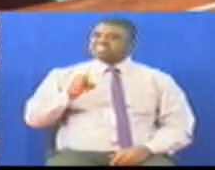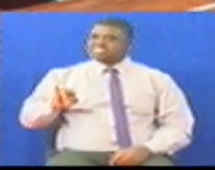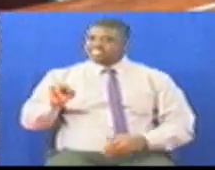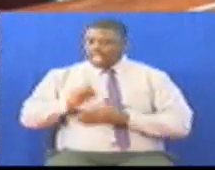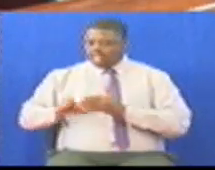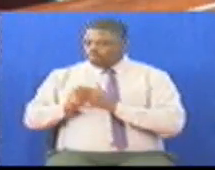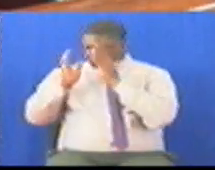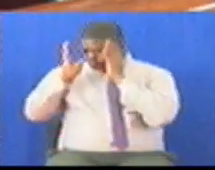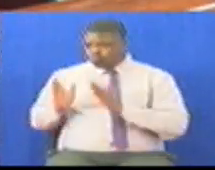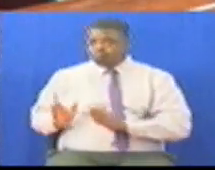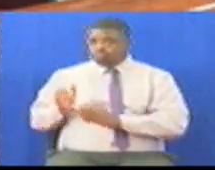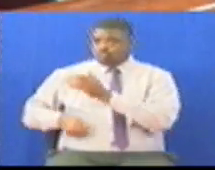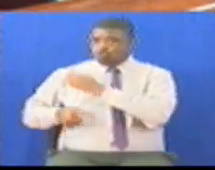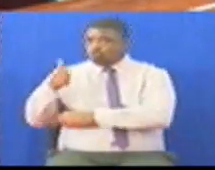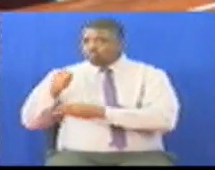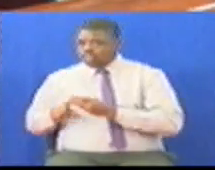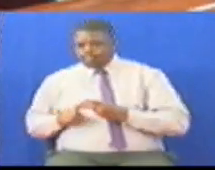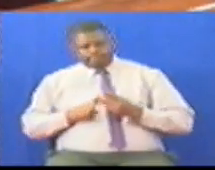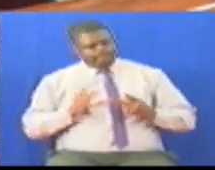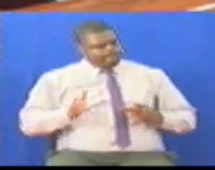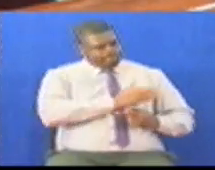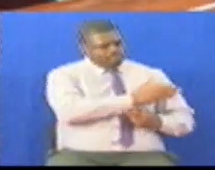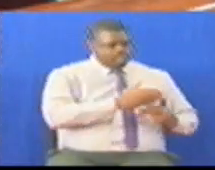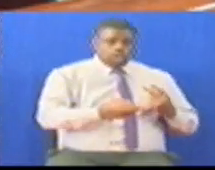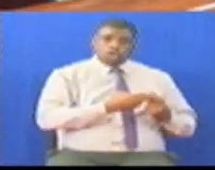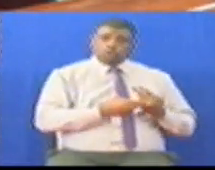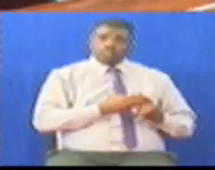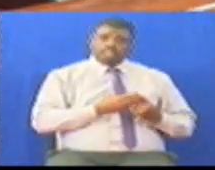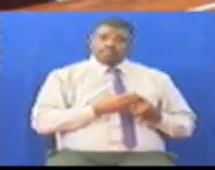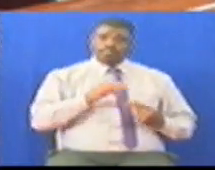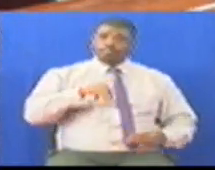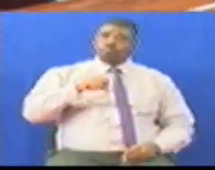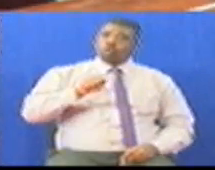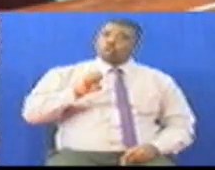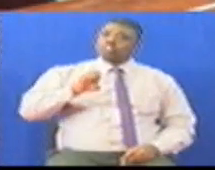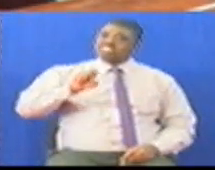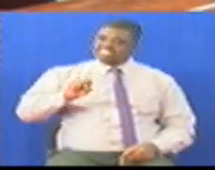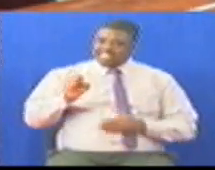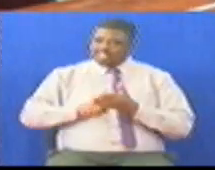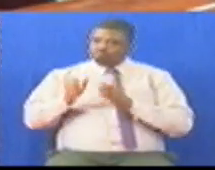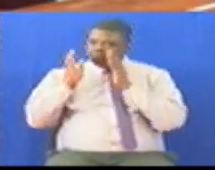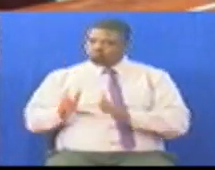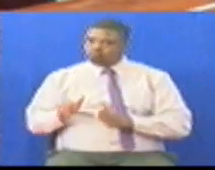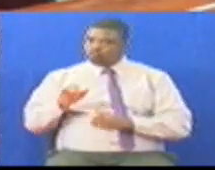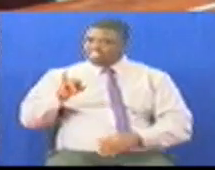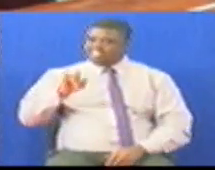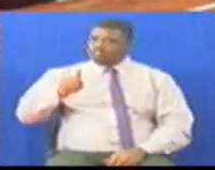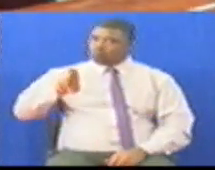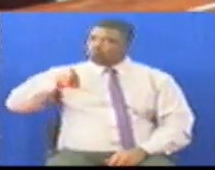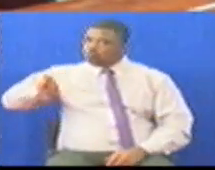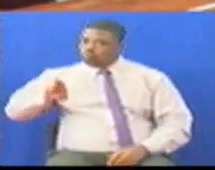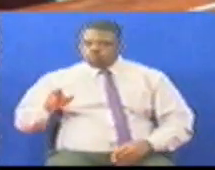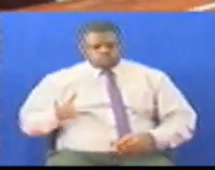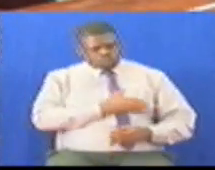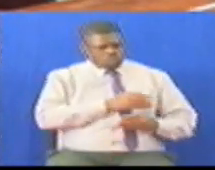Kiongozi Dr. Moses Kusiruka, Katibu Mkuu Ofisi ya Rais Ikulu, Dr. Lauren Ndumbalo, Katibu